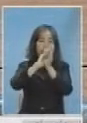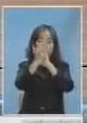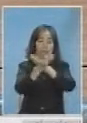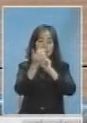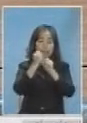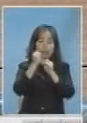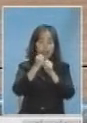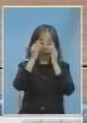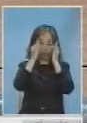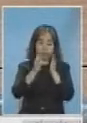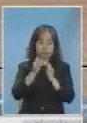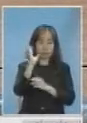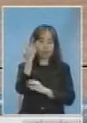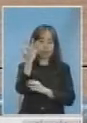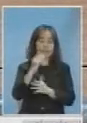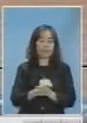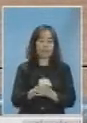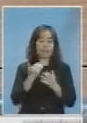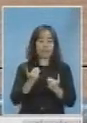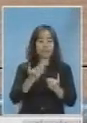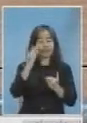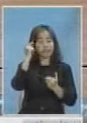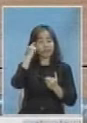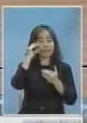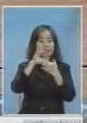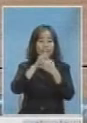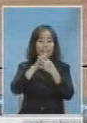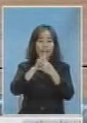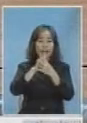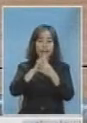ยซึ่งเป็นเรื่องที่น่าห่วงใยน่ากังวล